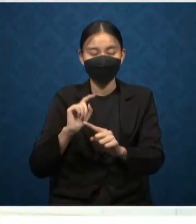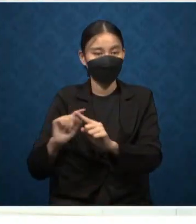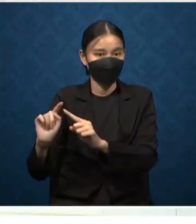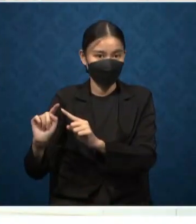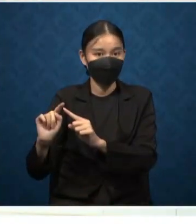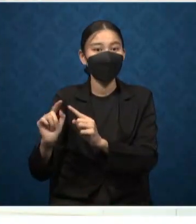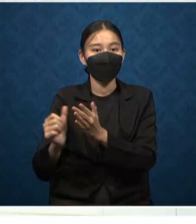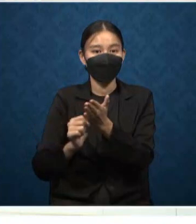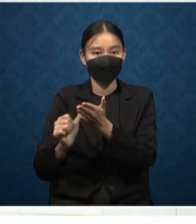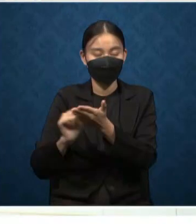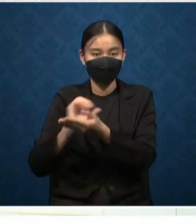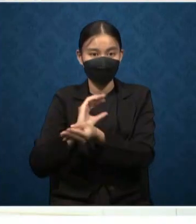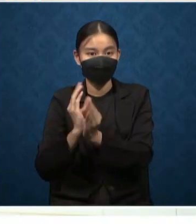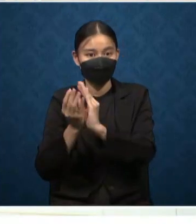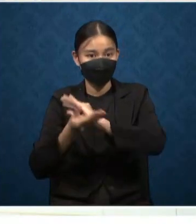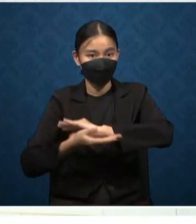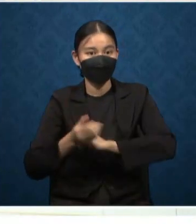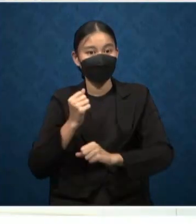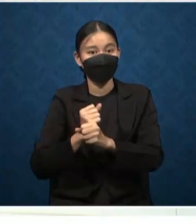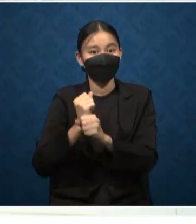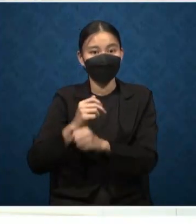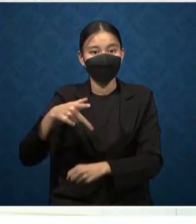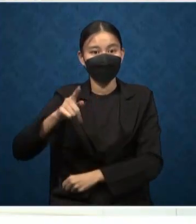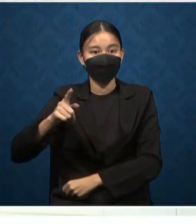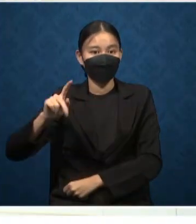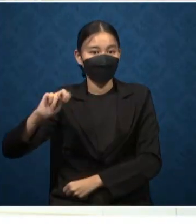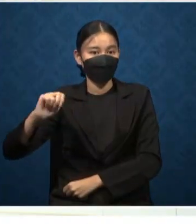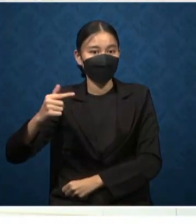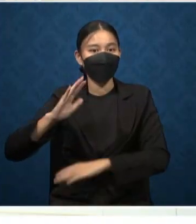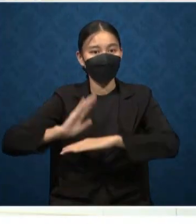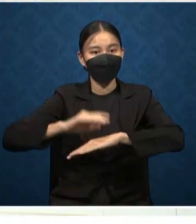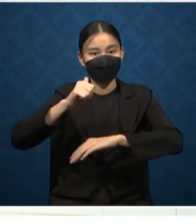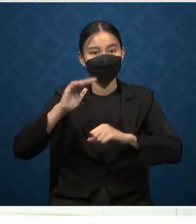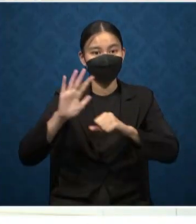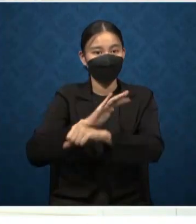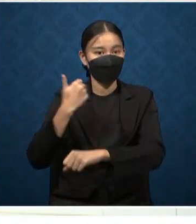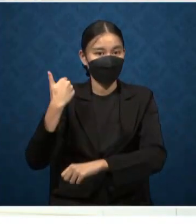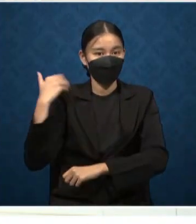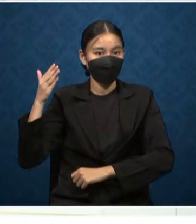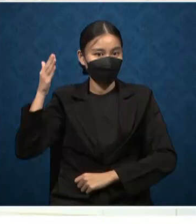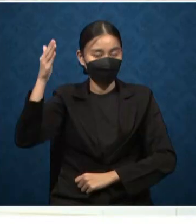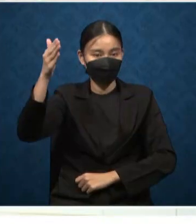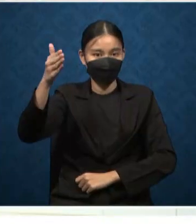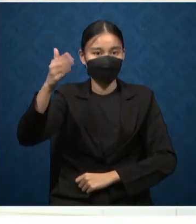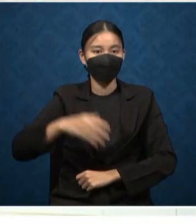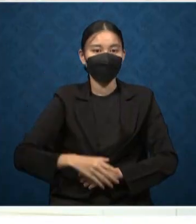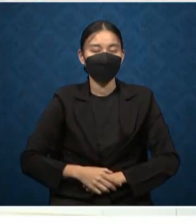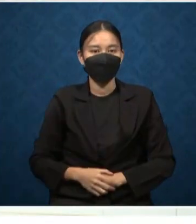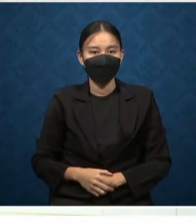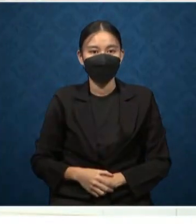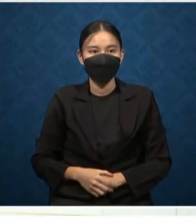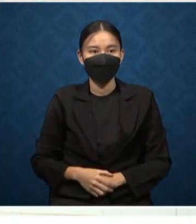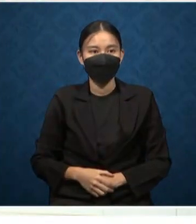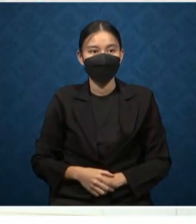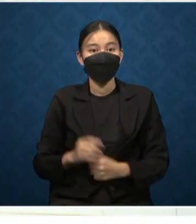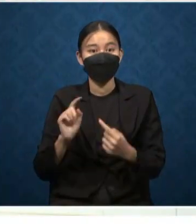จะไปปรบุง ให้ การทำงาน ของประปุงง strictly มากเปน greaseึต่ไปนอกจากนี้ ใ